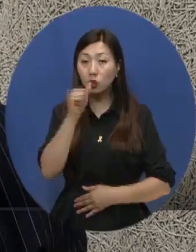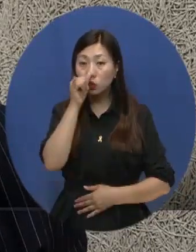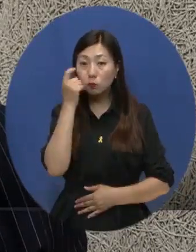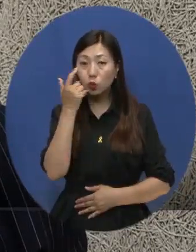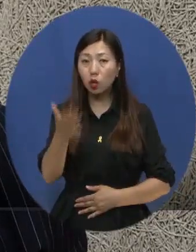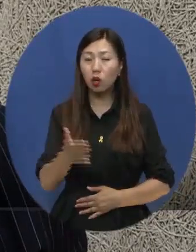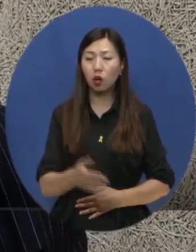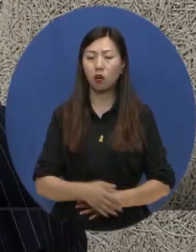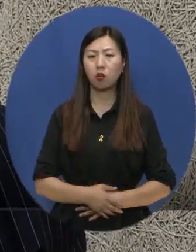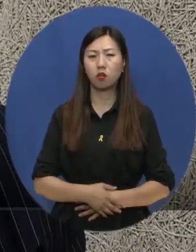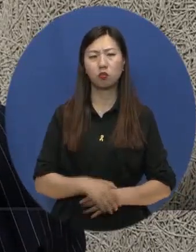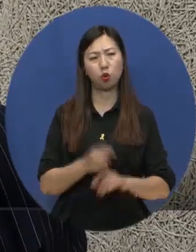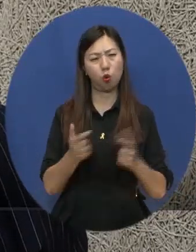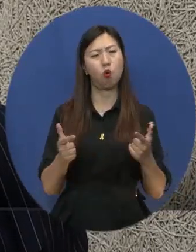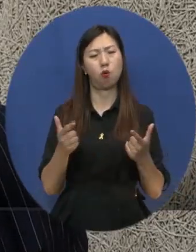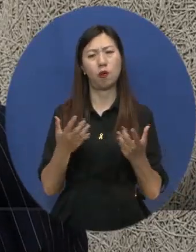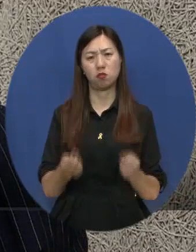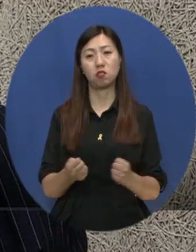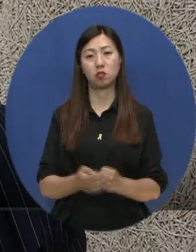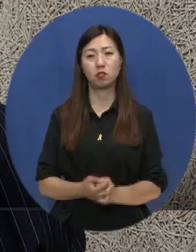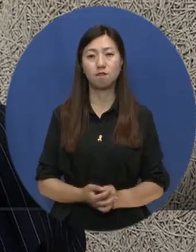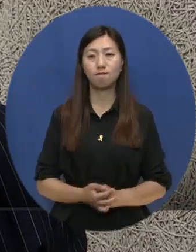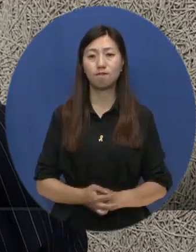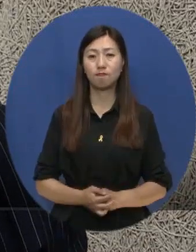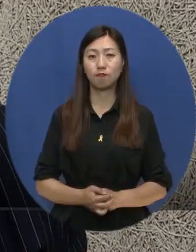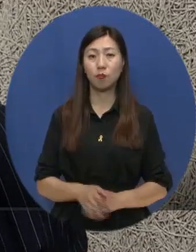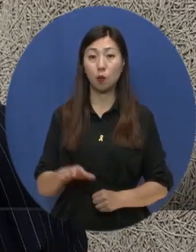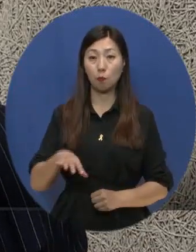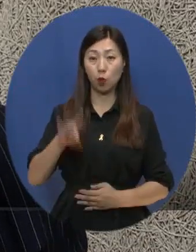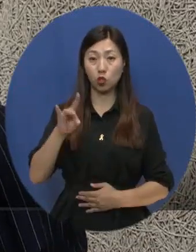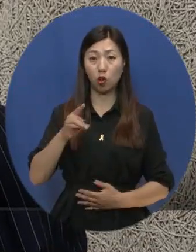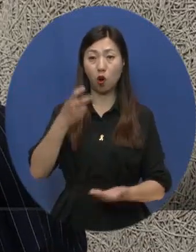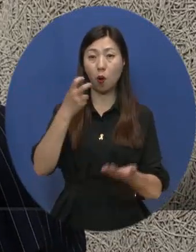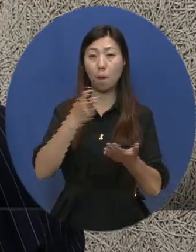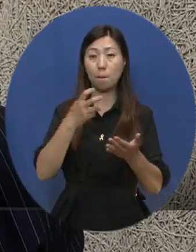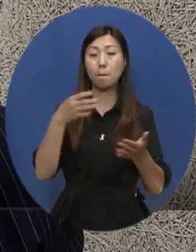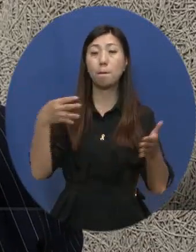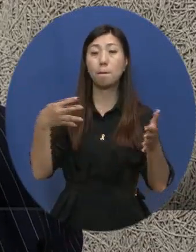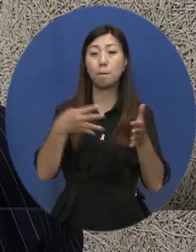스케줄 많죠. 일단은 법인 때문에